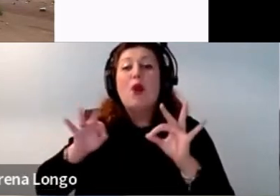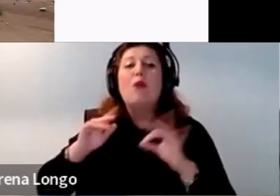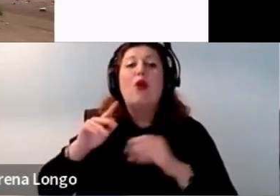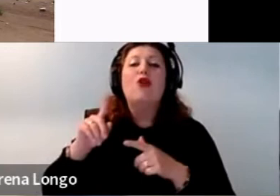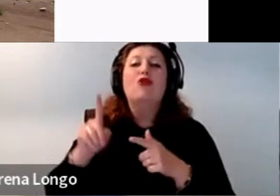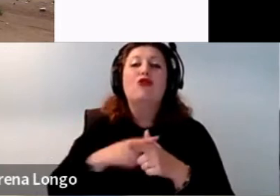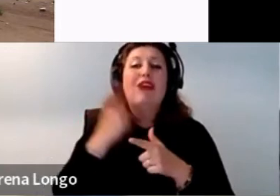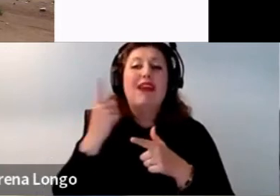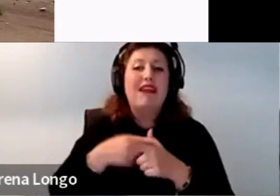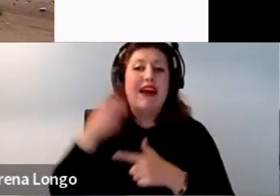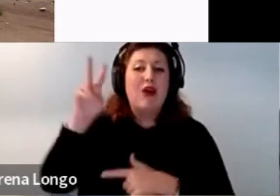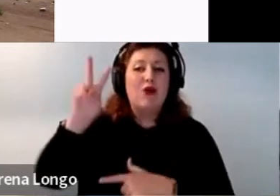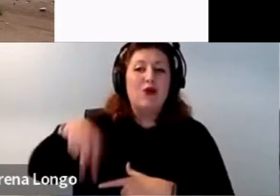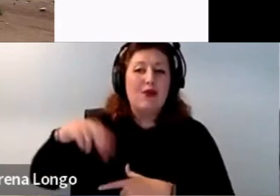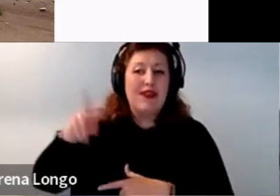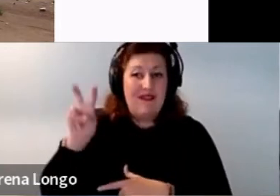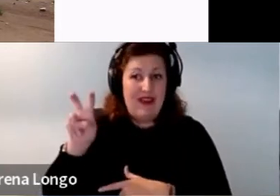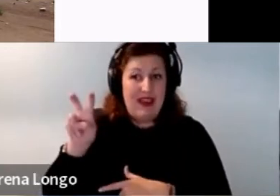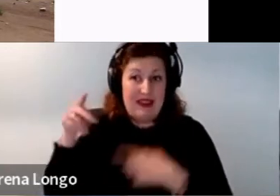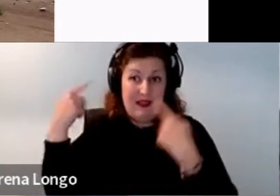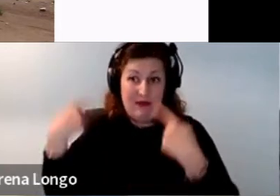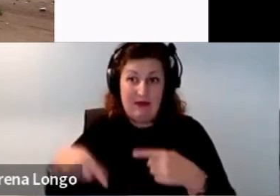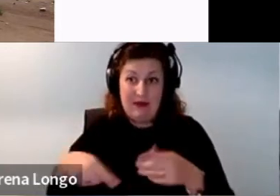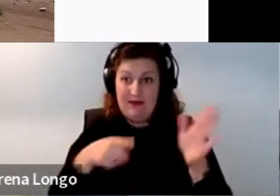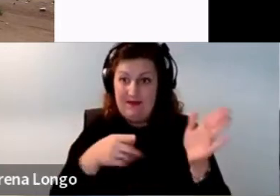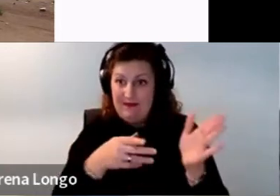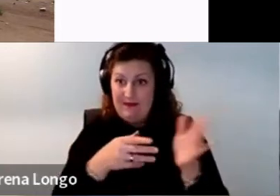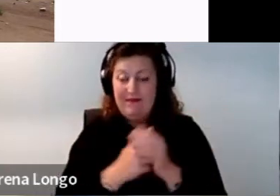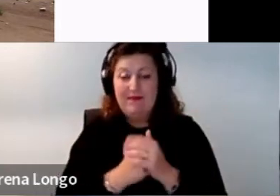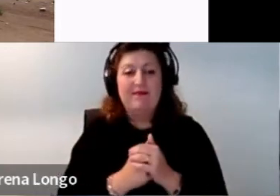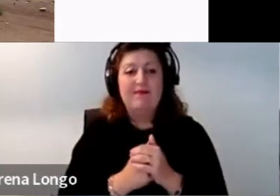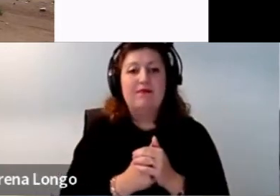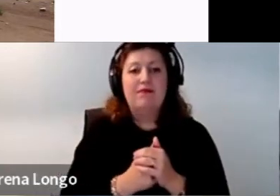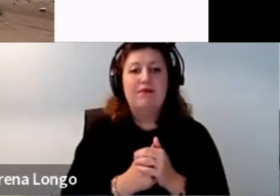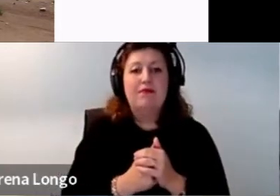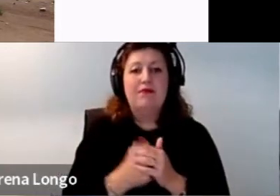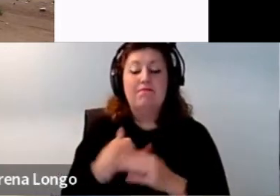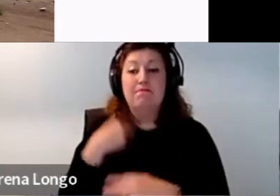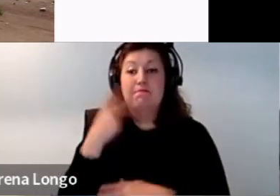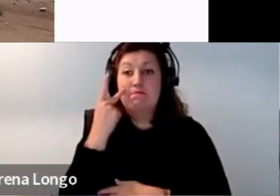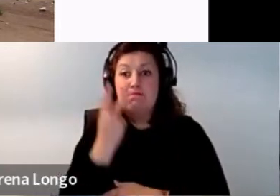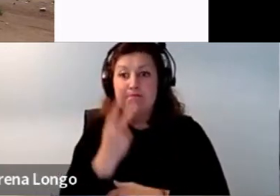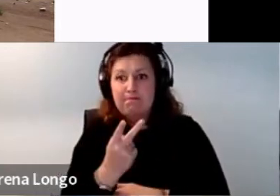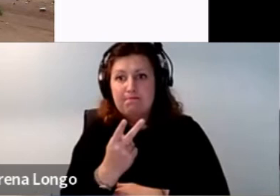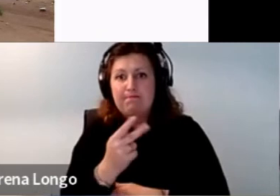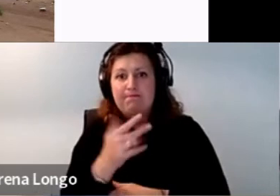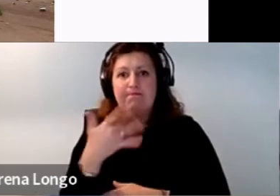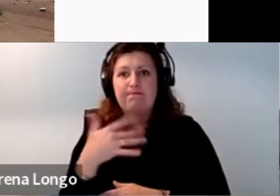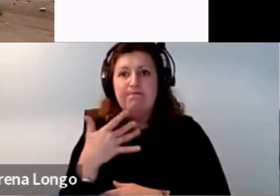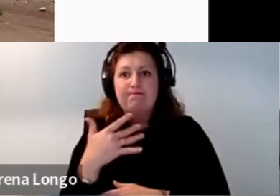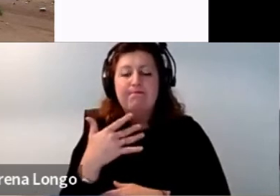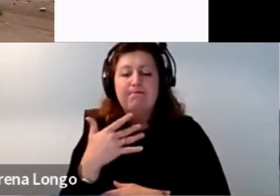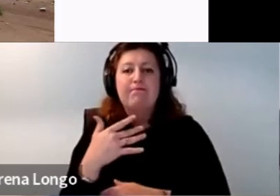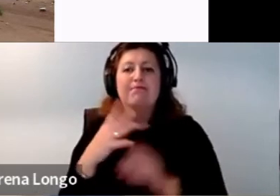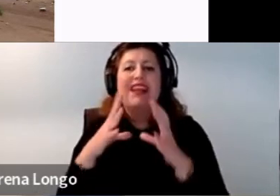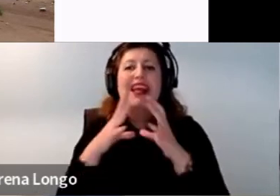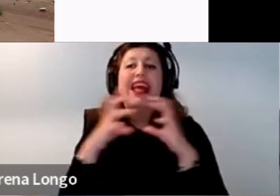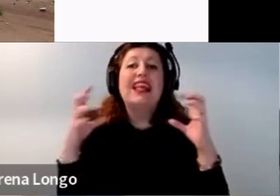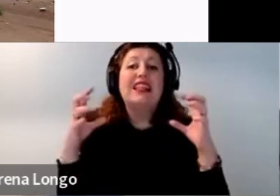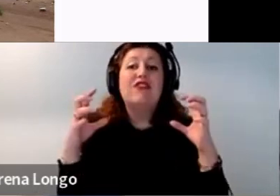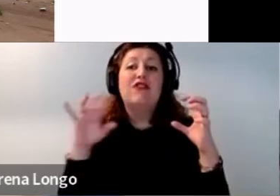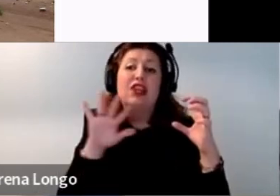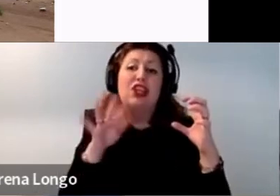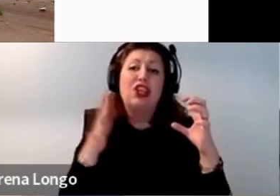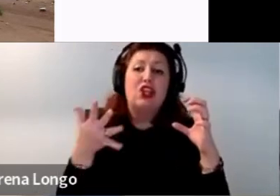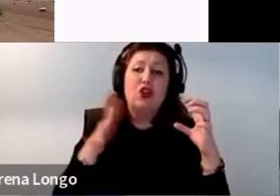2020, quindi potete immaginare la difficoltà di avere a che fare con un edificio già